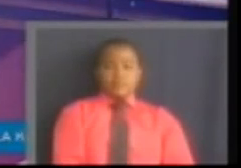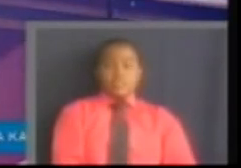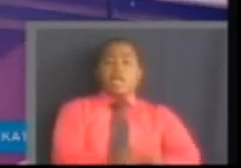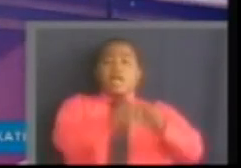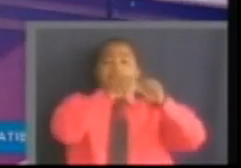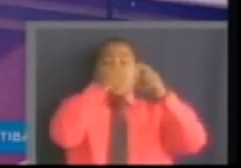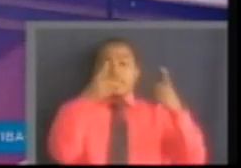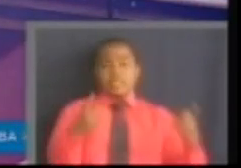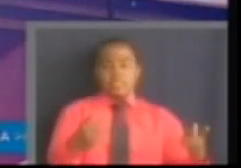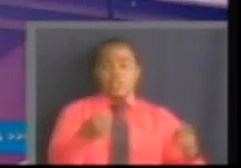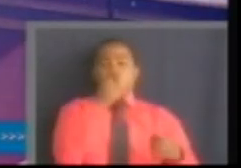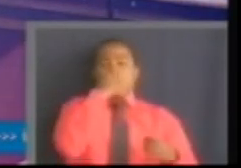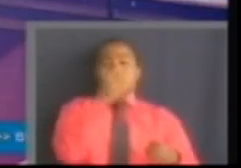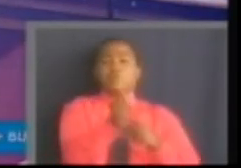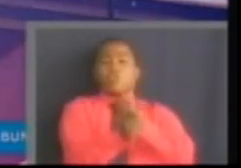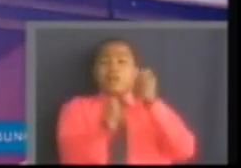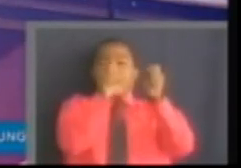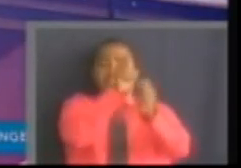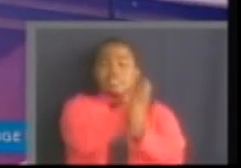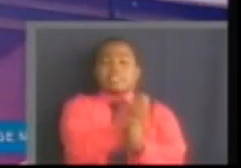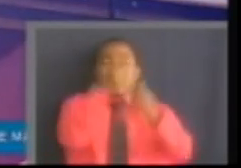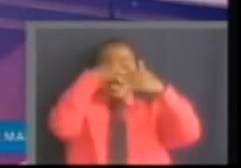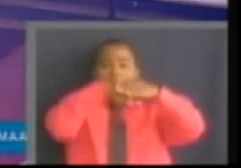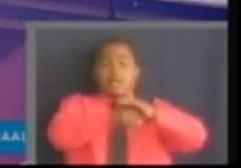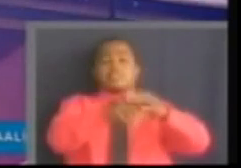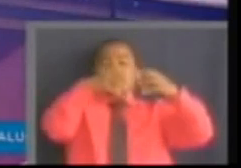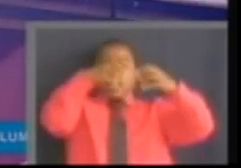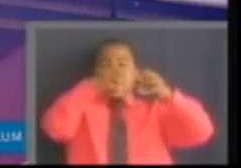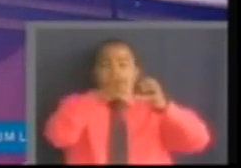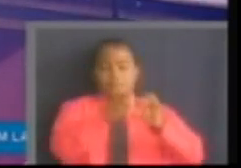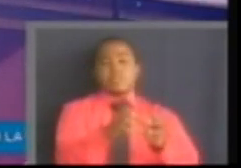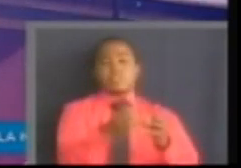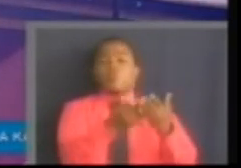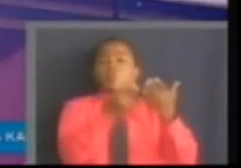ukisema unabadilisha kwenye kamati kwamba